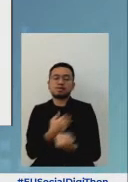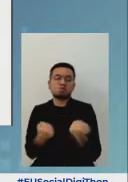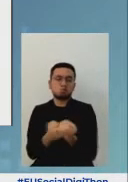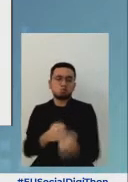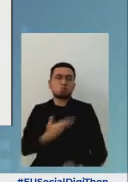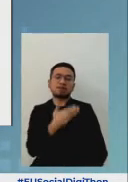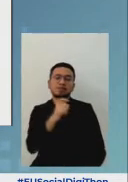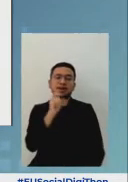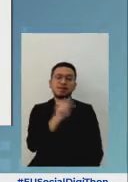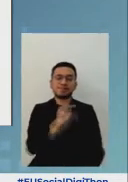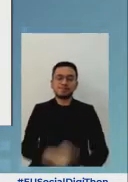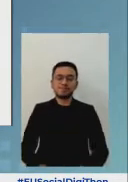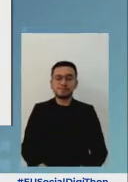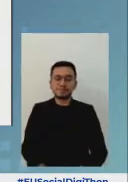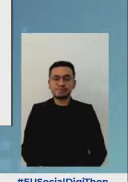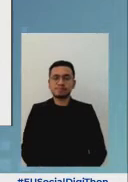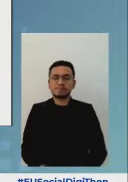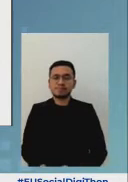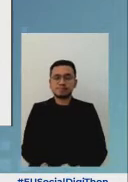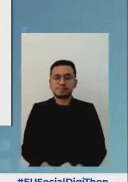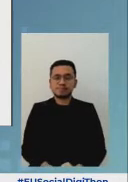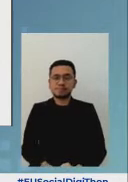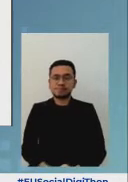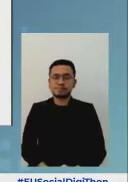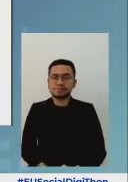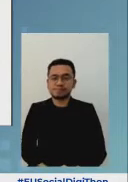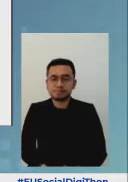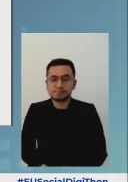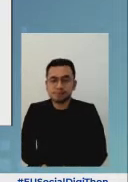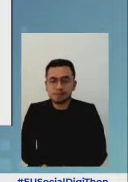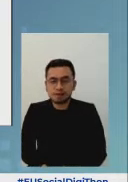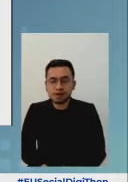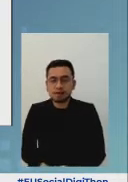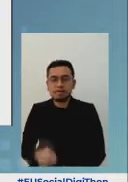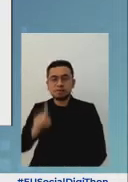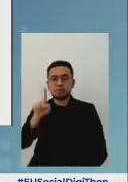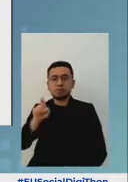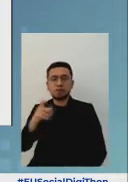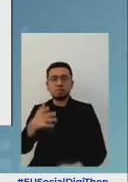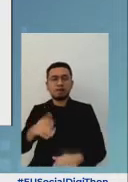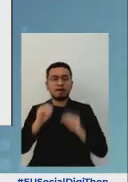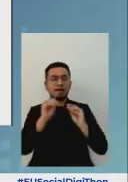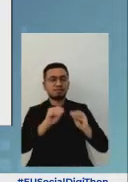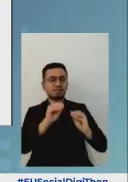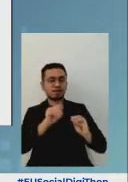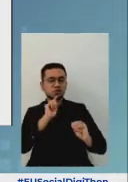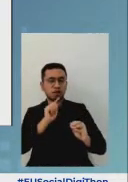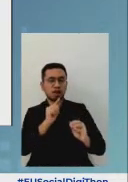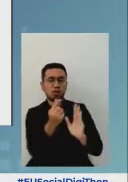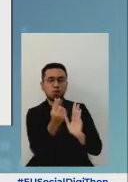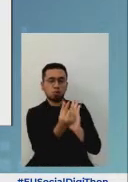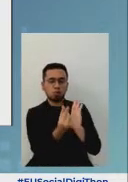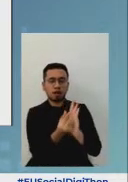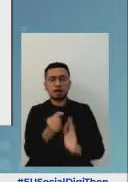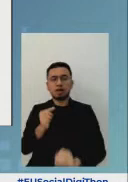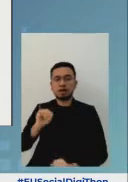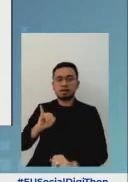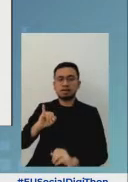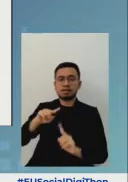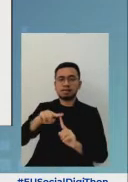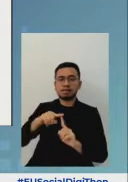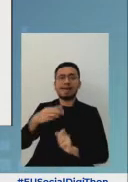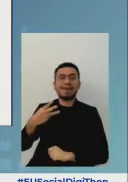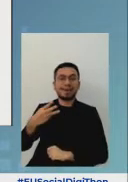Next. Nah, ini perlu kita ajarkan pada anak-anak tentang undang-undang ITE, bahwa para penyebar